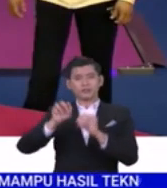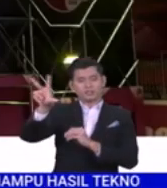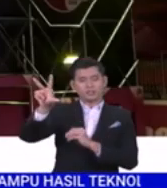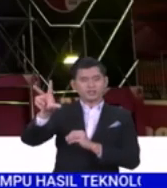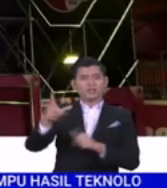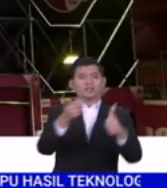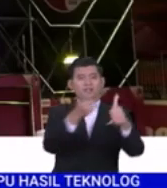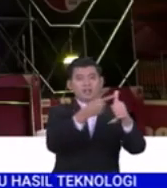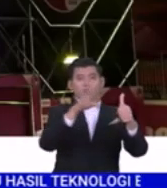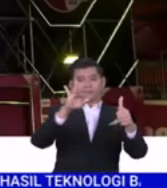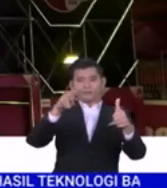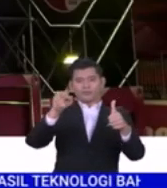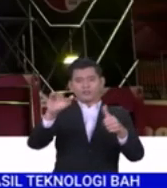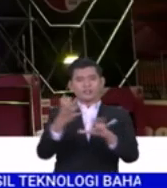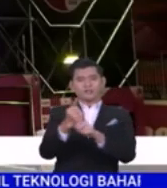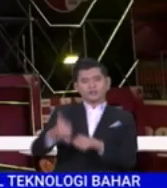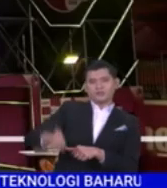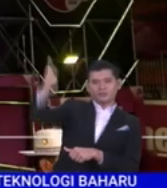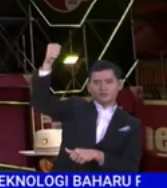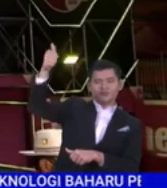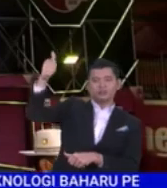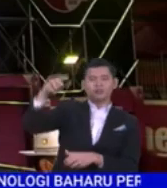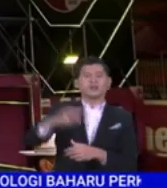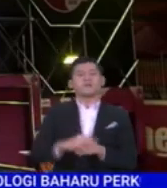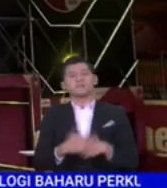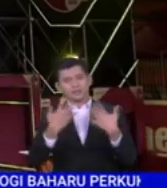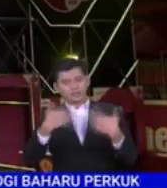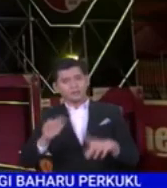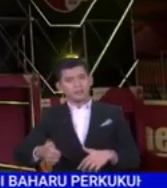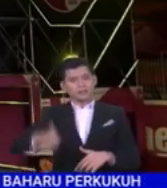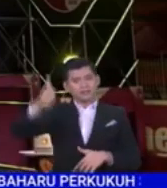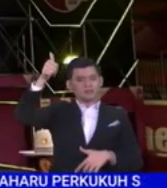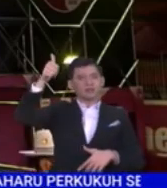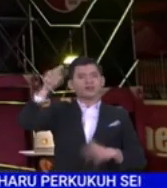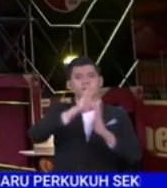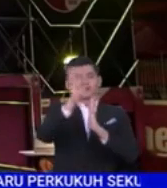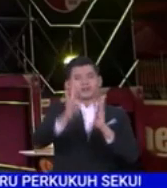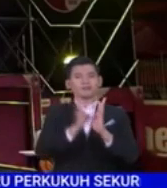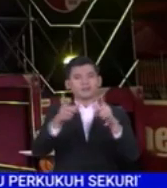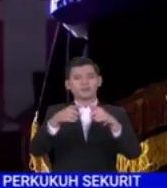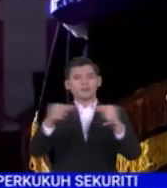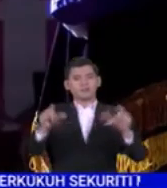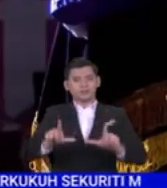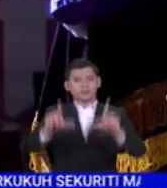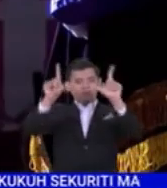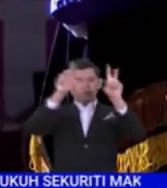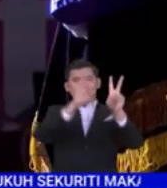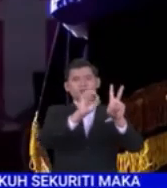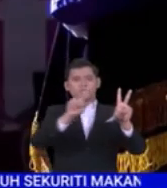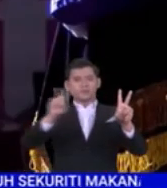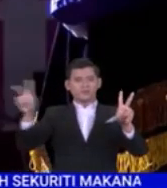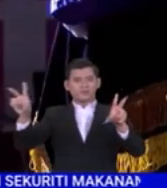di Tbilisi, Georgia Disember lalu dan Sukan Paralimpik Tokyo 2020 pada tahun lalu.